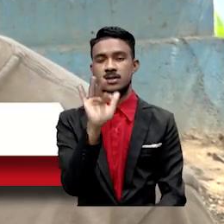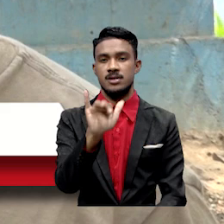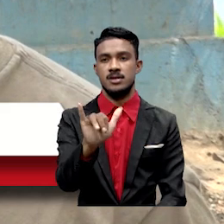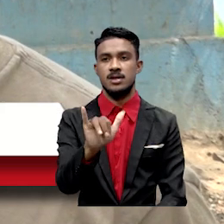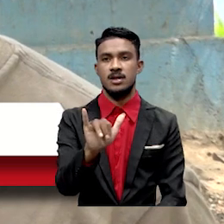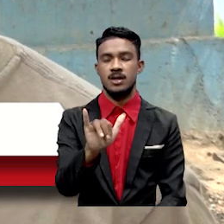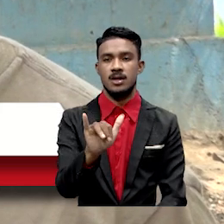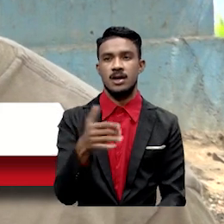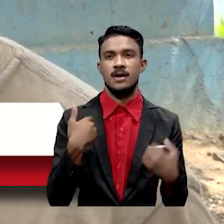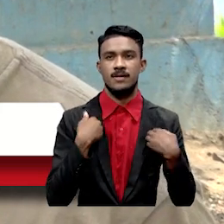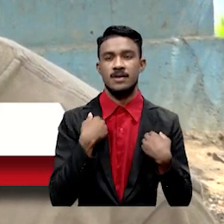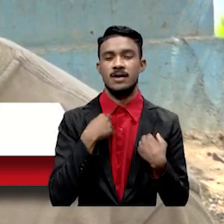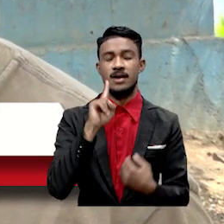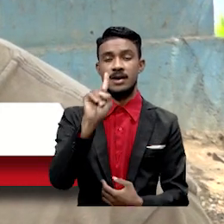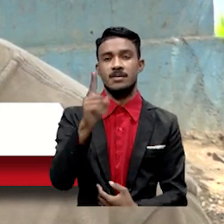pendari ia li ida magnia